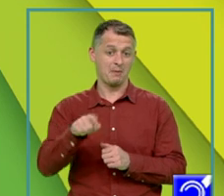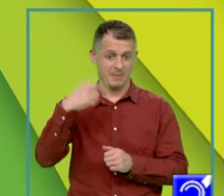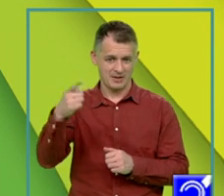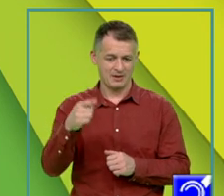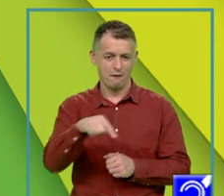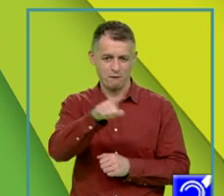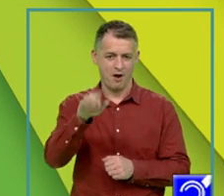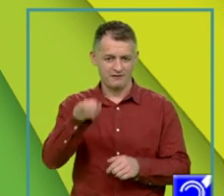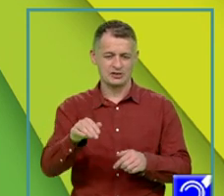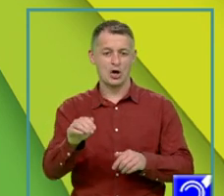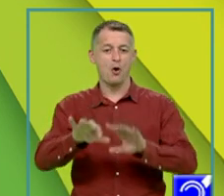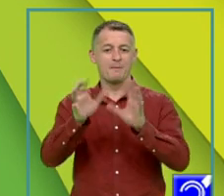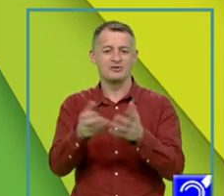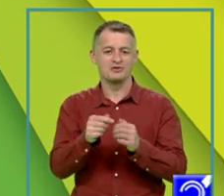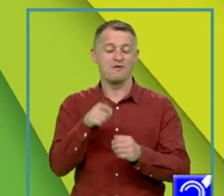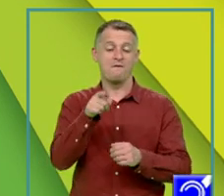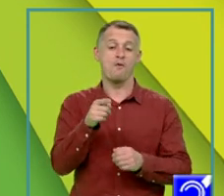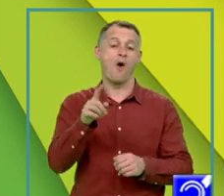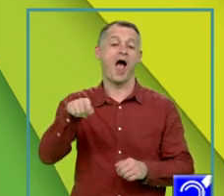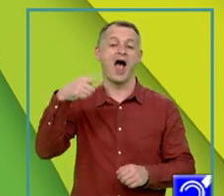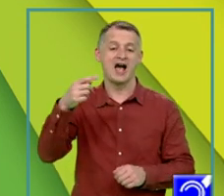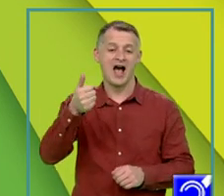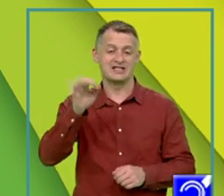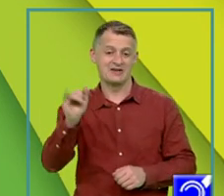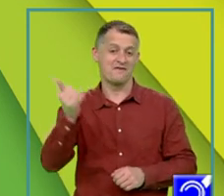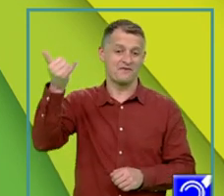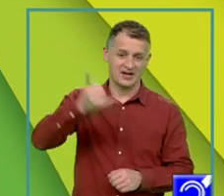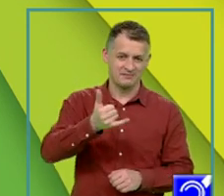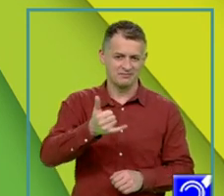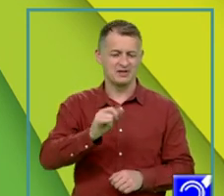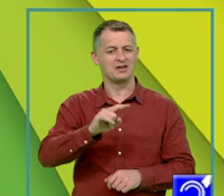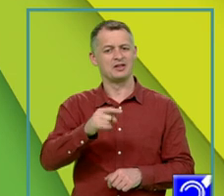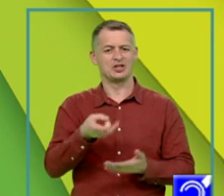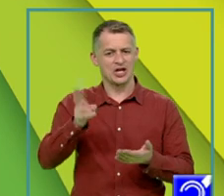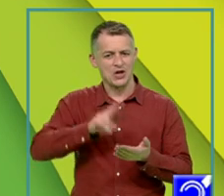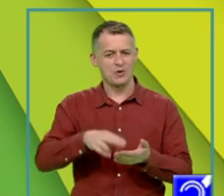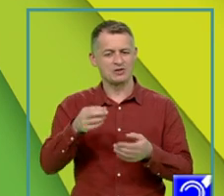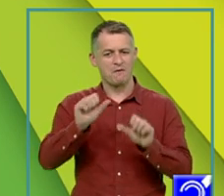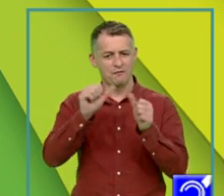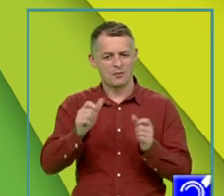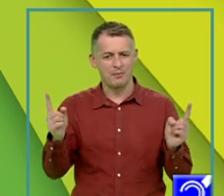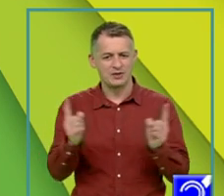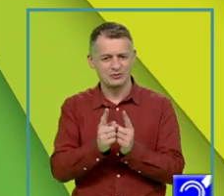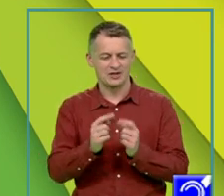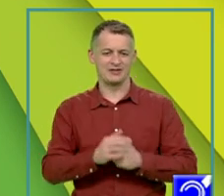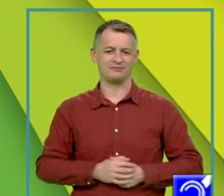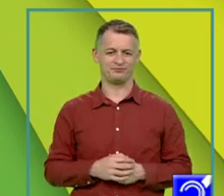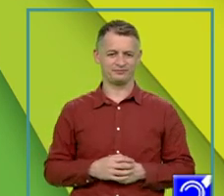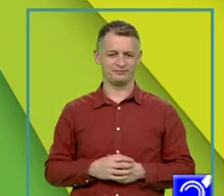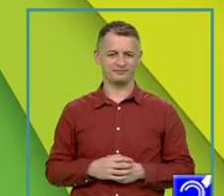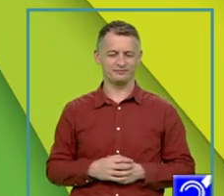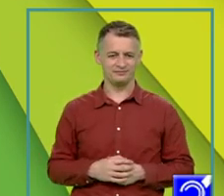o minge Dar voi ați venit din nou însă o formă prescurtată Dar ați față de aveți